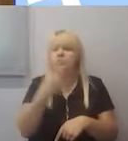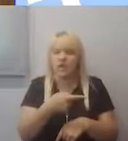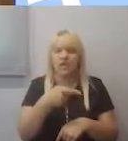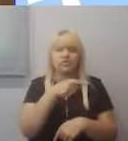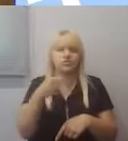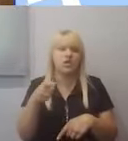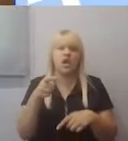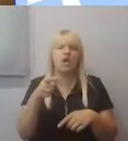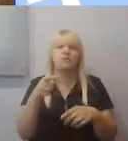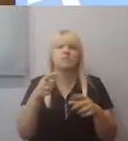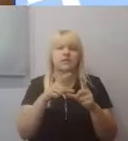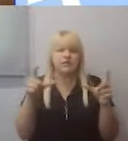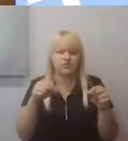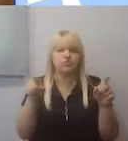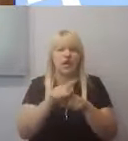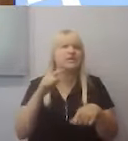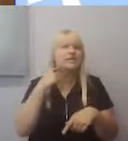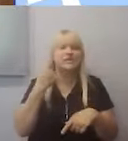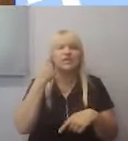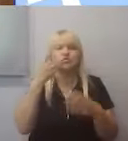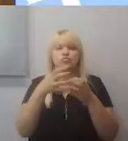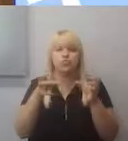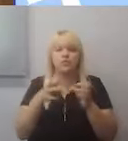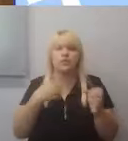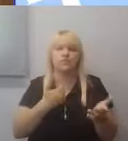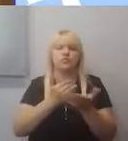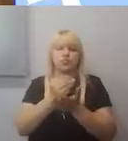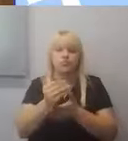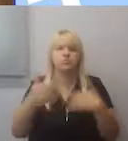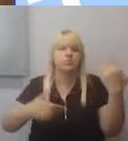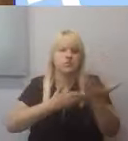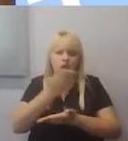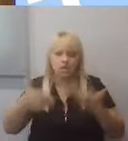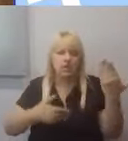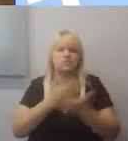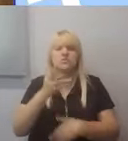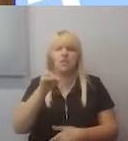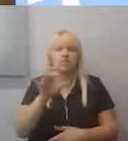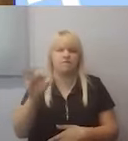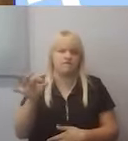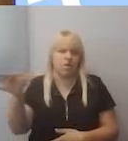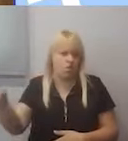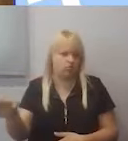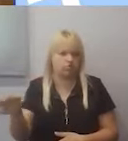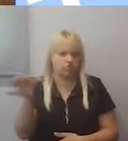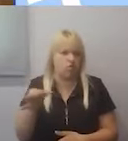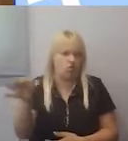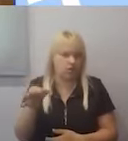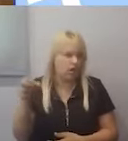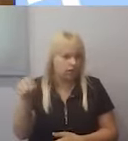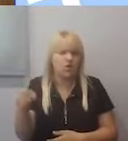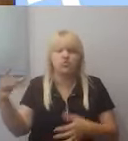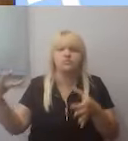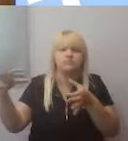domei ir jāturpina uzsāktā labā sadarbība ar nevalstiskām organizācijām bet iesaistot tās kompetentās organizācijas kuras var sniegt šo